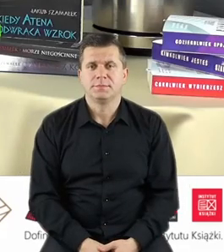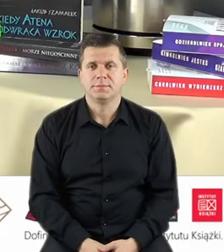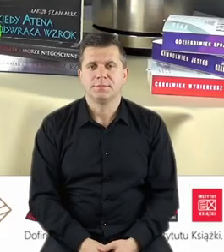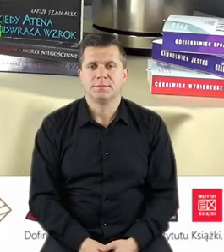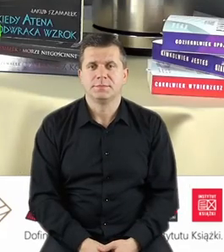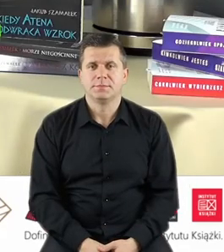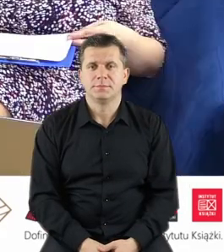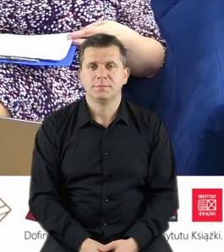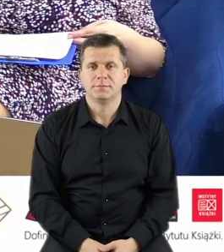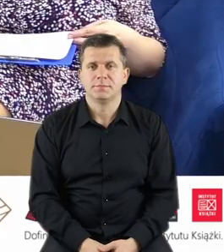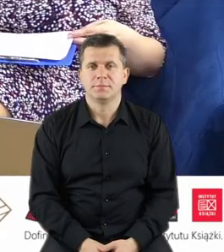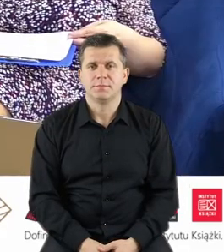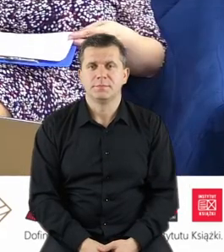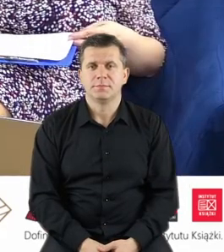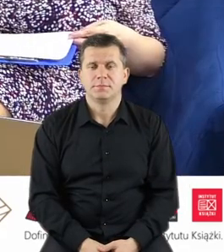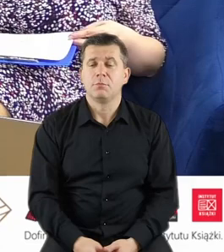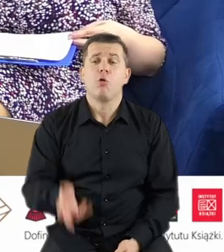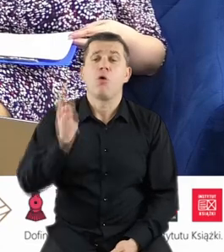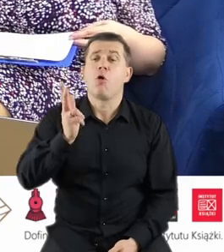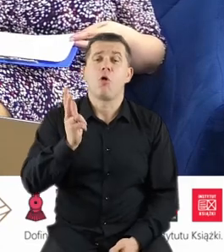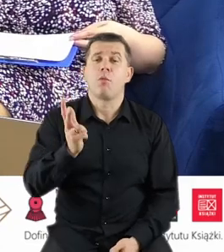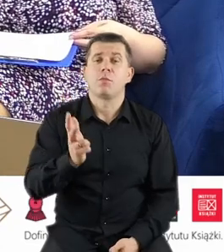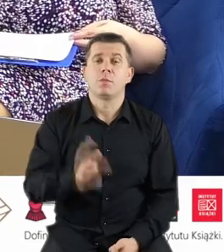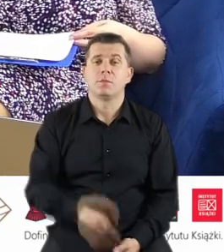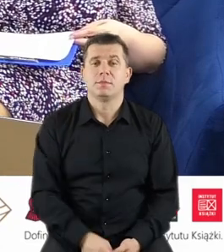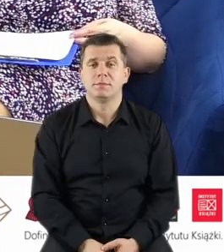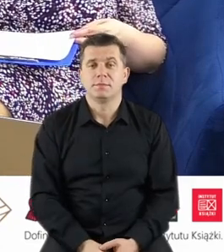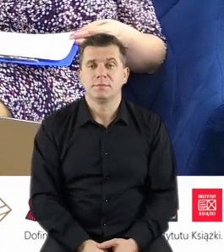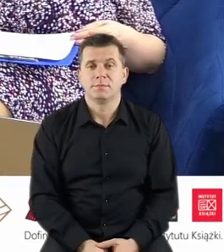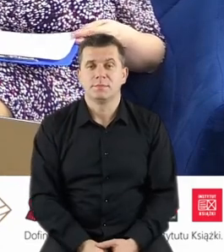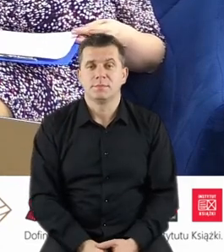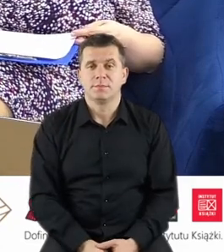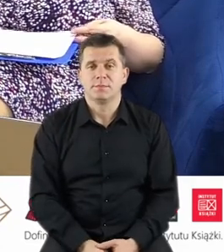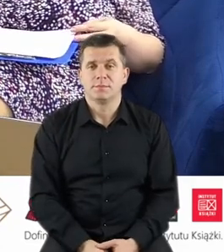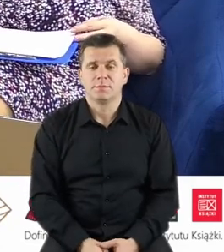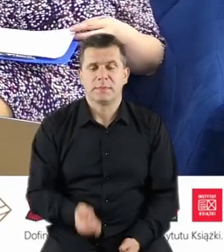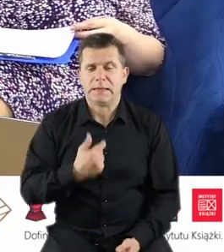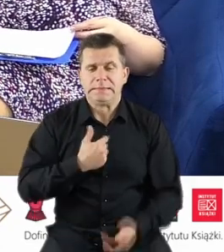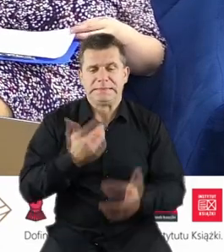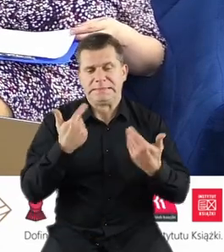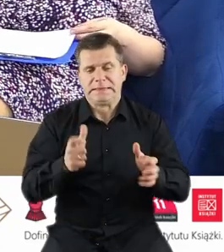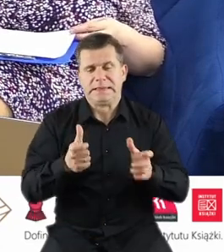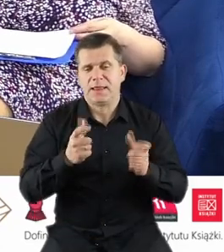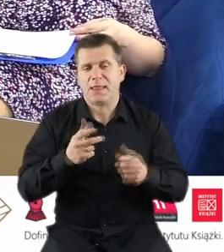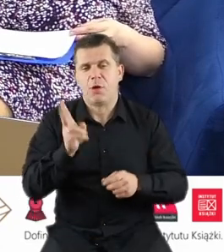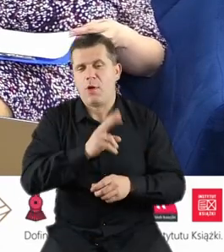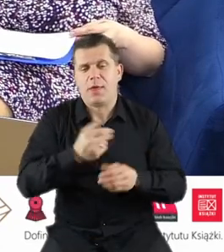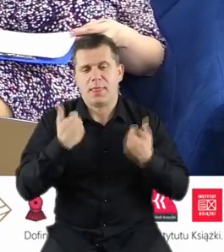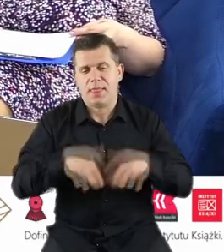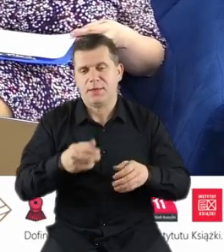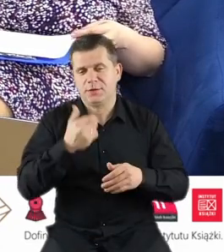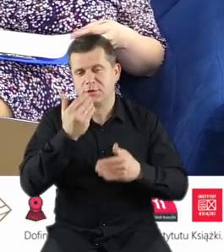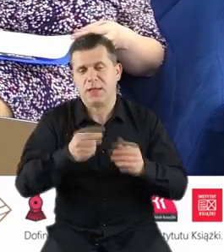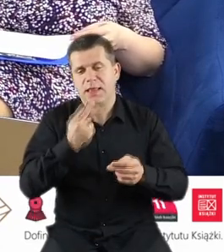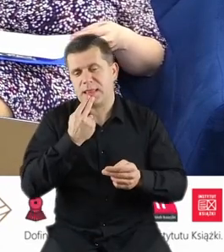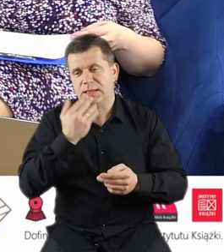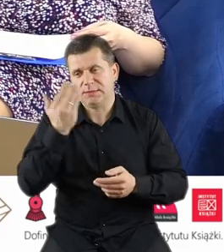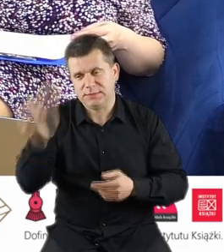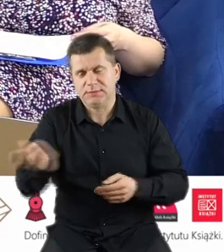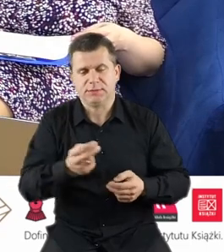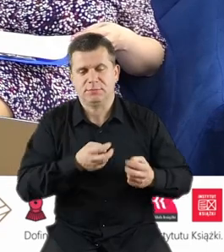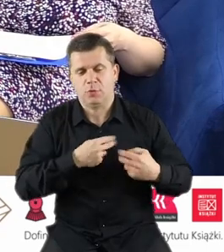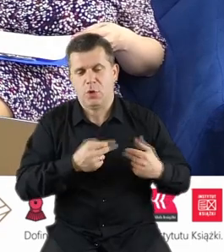Komu najbardziej? No Czytał właśnie, pan, czy nie nie, bardzo? już nie, ugryzłem się w język, bo nikomu nie życzę, bo niech decydują jurorzy, ale